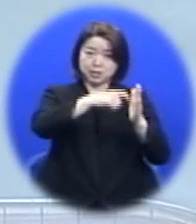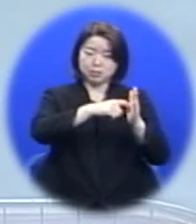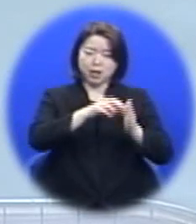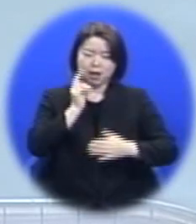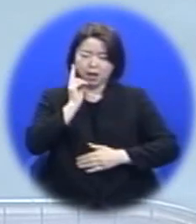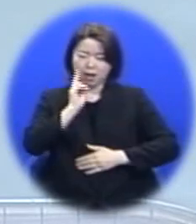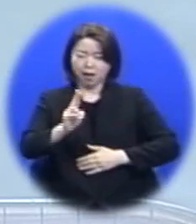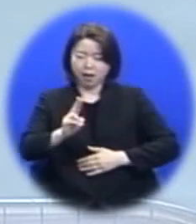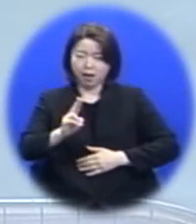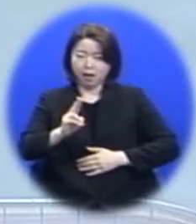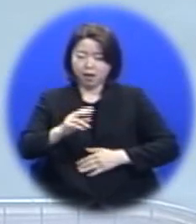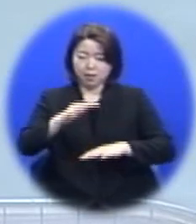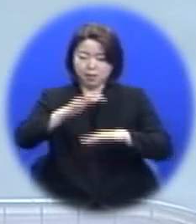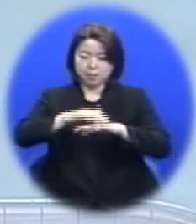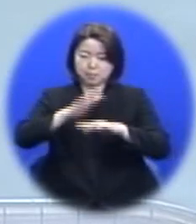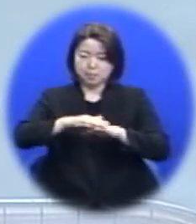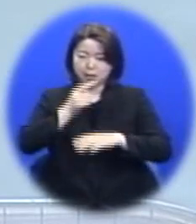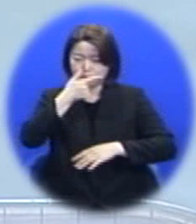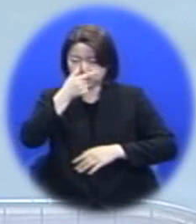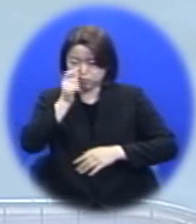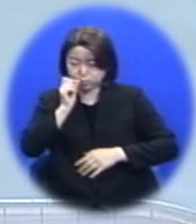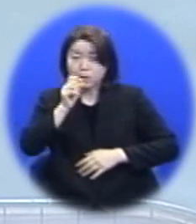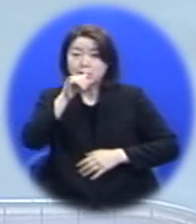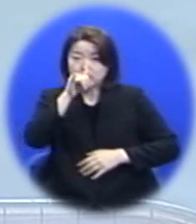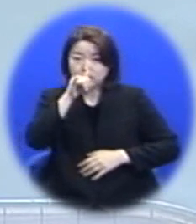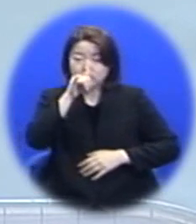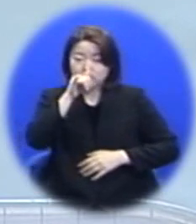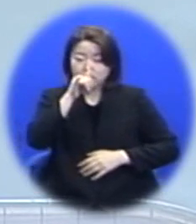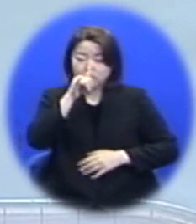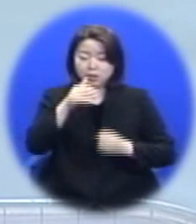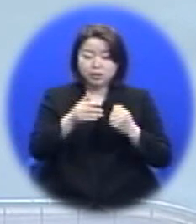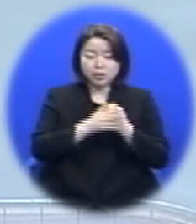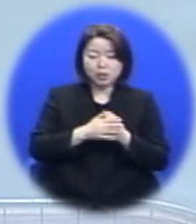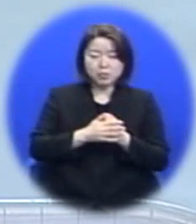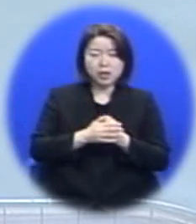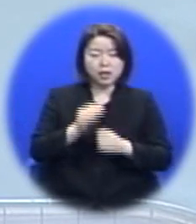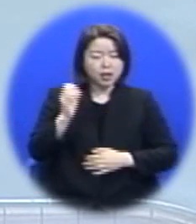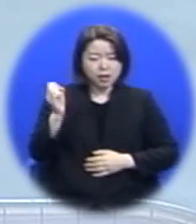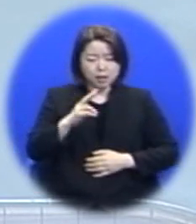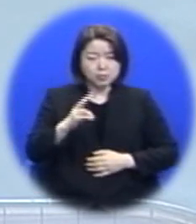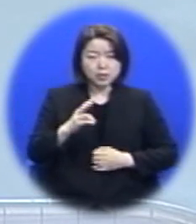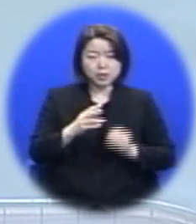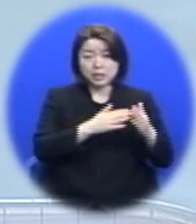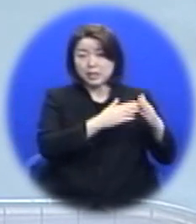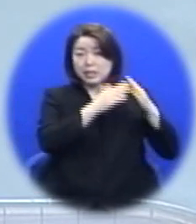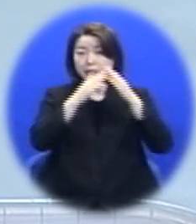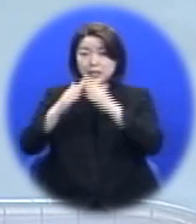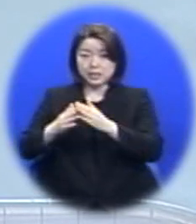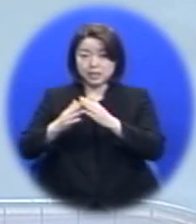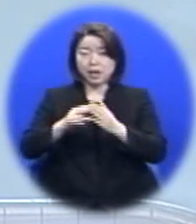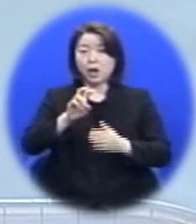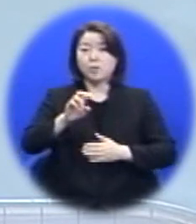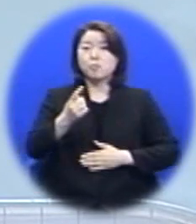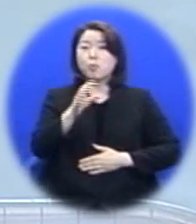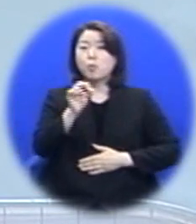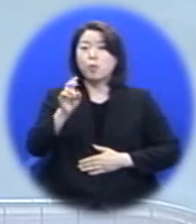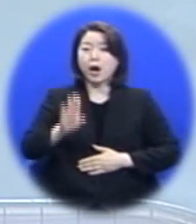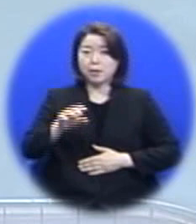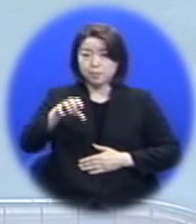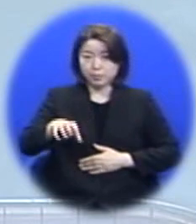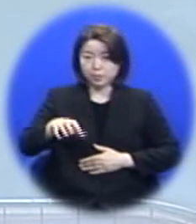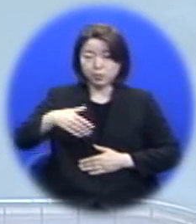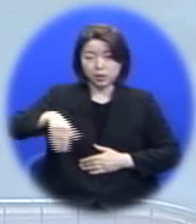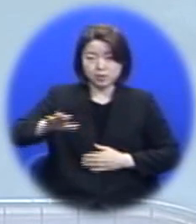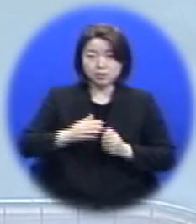흉년이 왔습니다. 급히 가족들이 모압 땅으로 이사를 갔습니다. 아들이 둘이